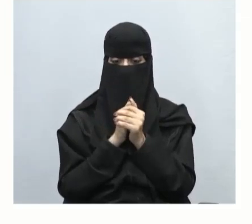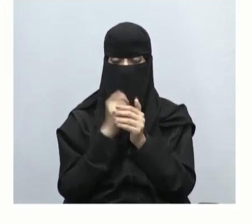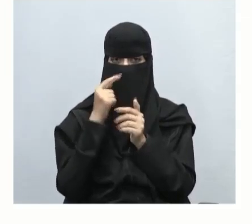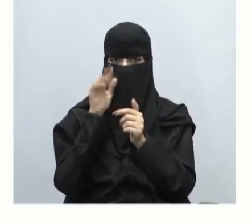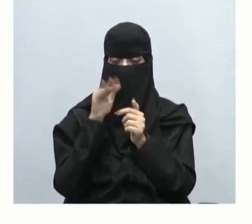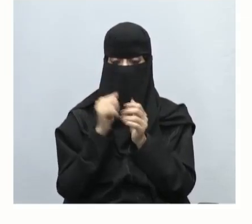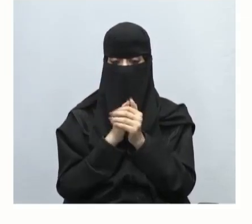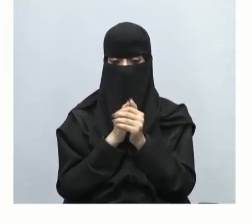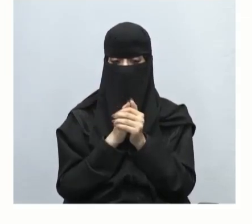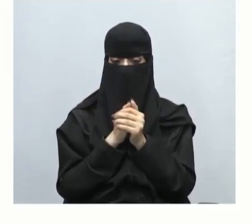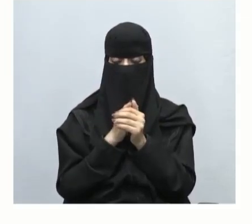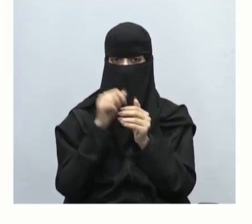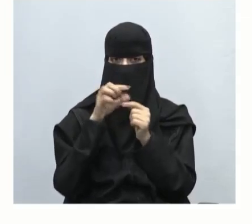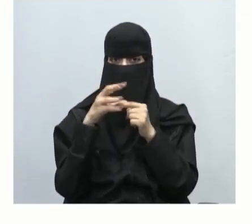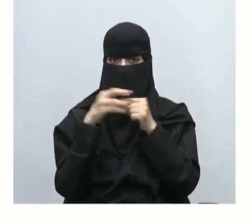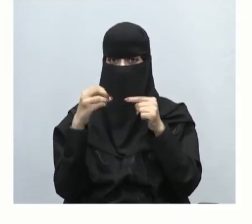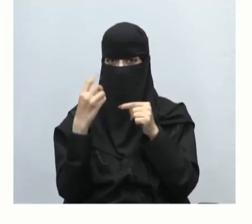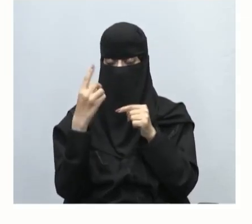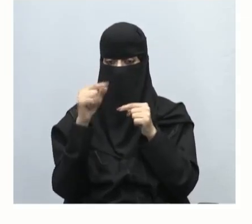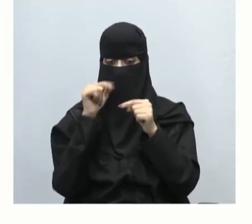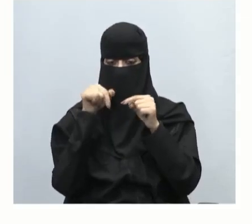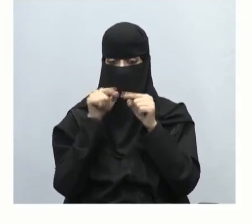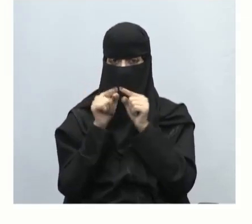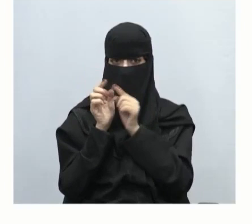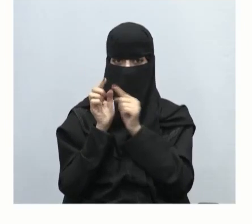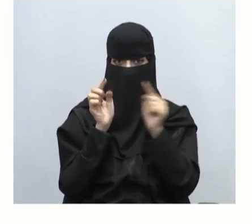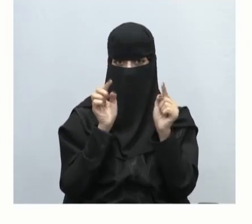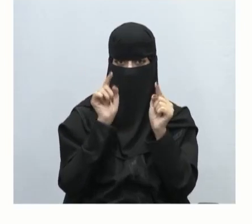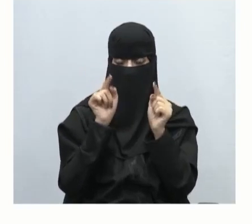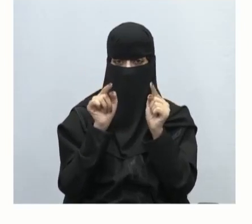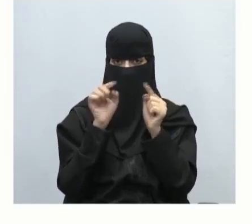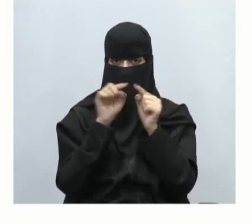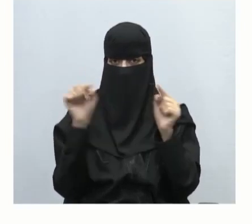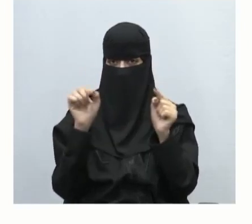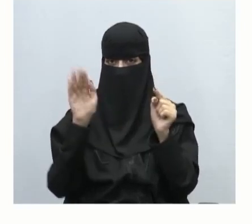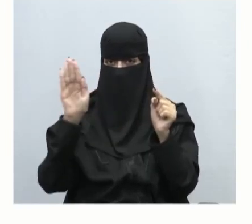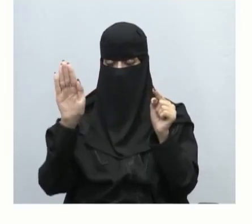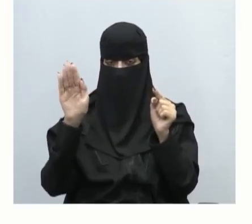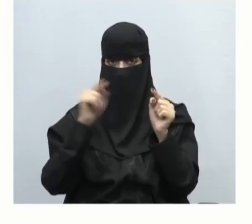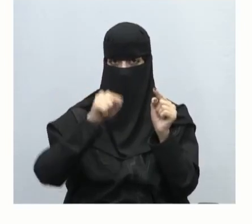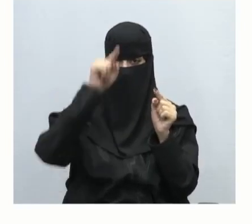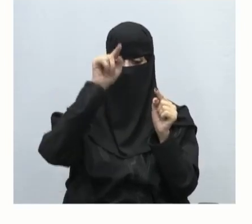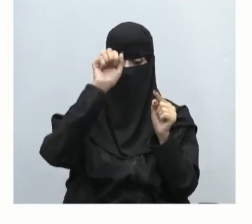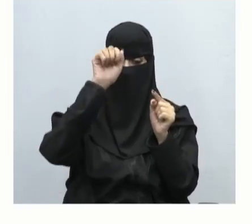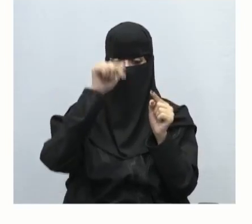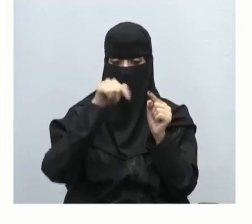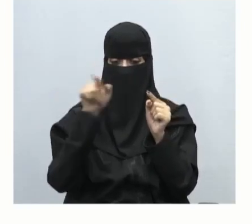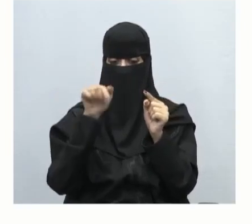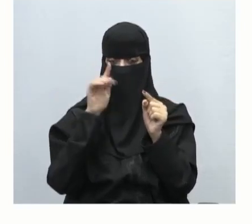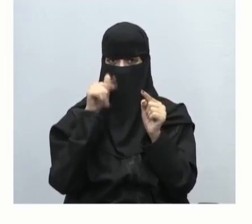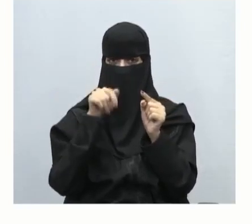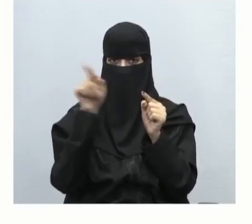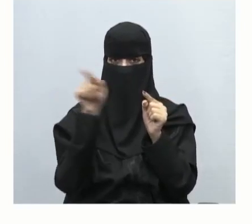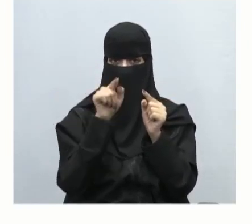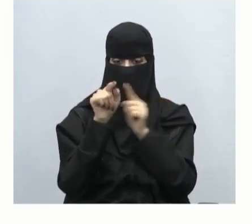د سالب واح وسالب واح هذا هو الاحداثي السيني وهذا الاحداثي الصادي اذا على محور السينات